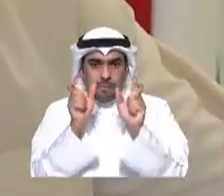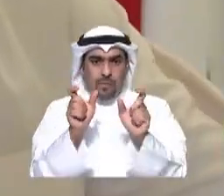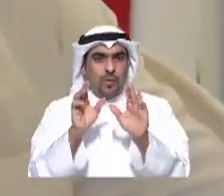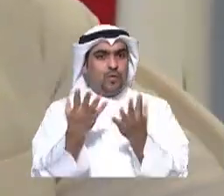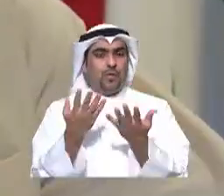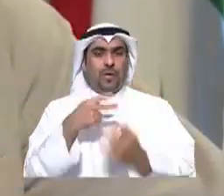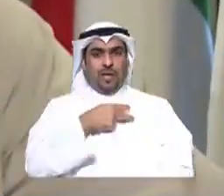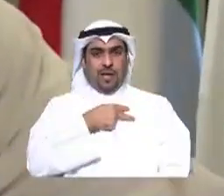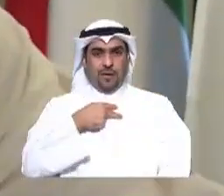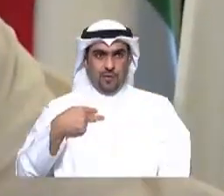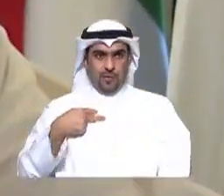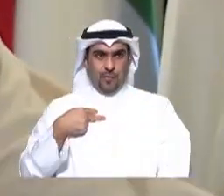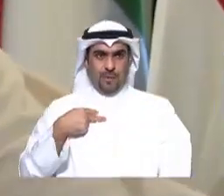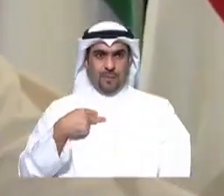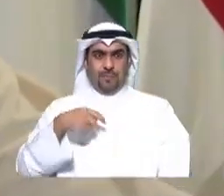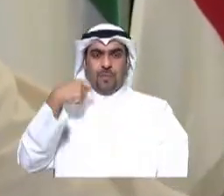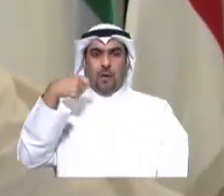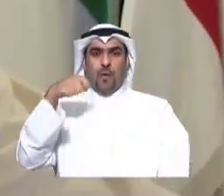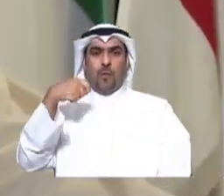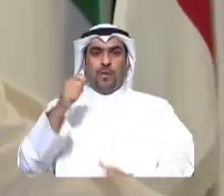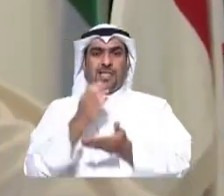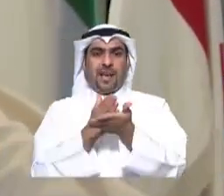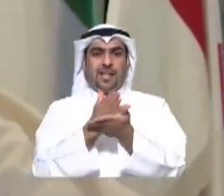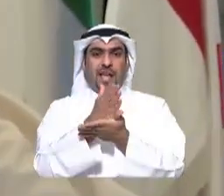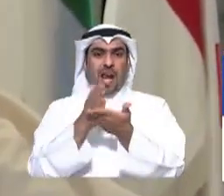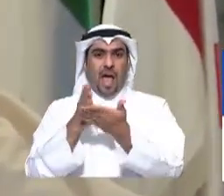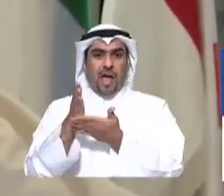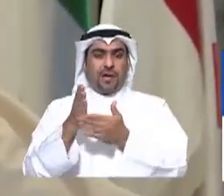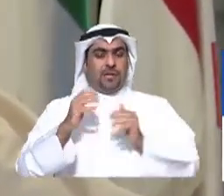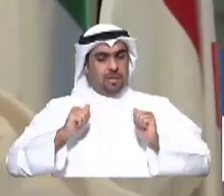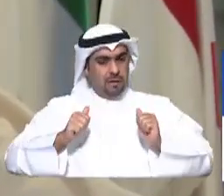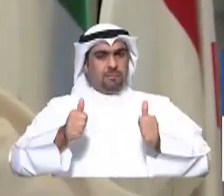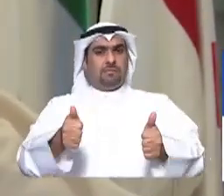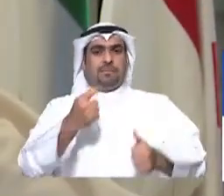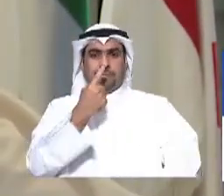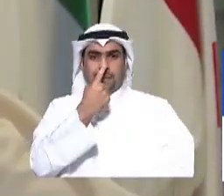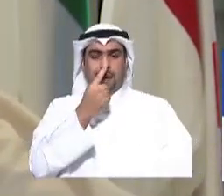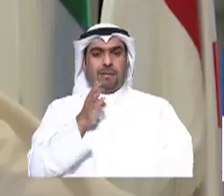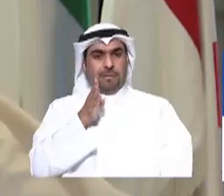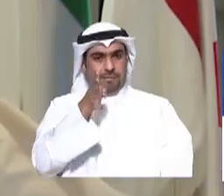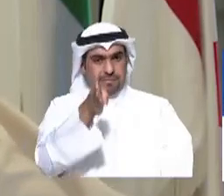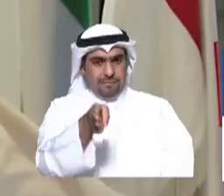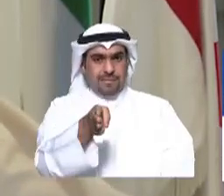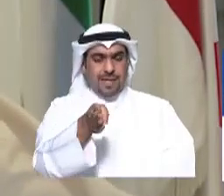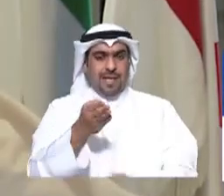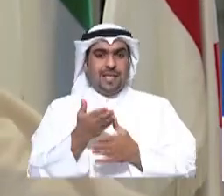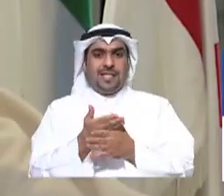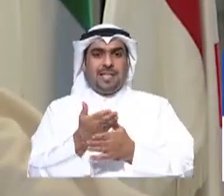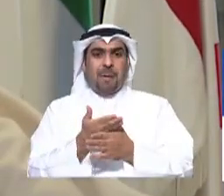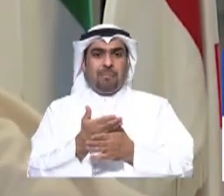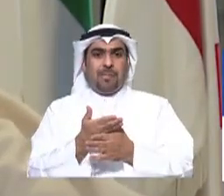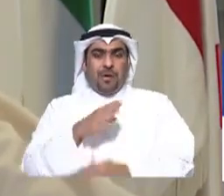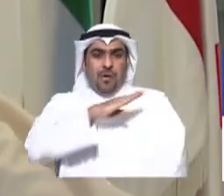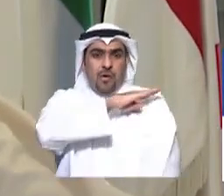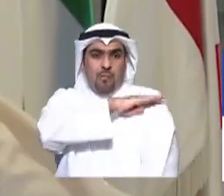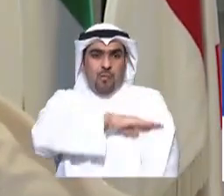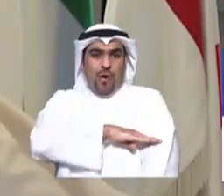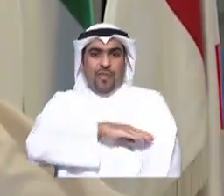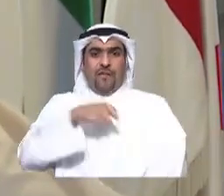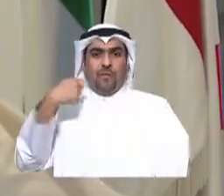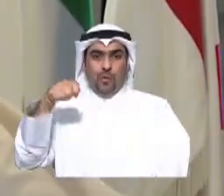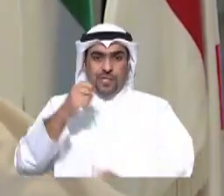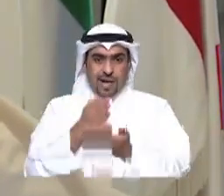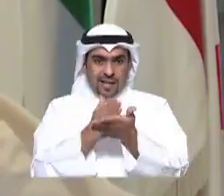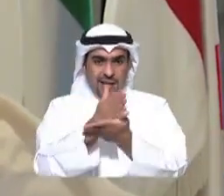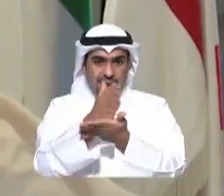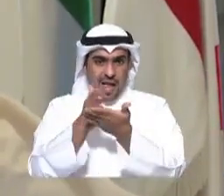دائما للمشاركة في مثل هذه الفعاليات التي لها دور في تثقيف وتدريب دبلوماسيها، خصوصا مع خبرات